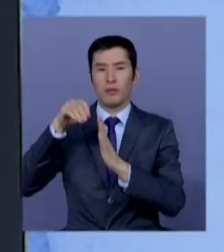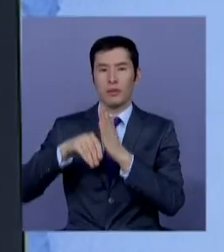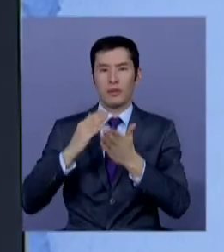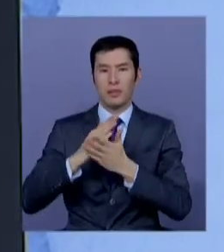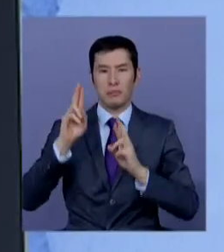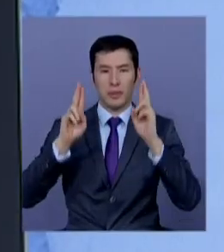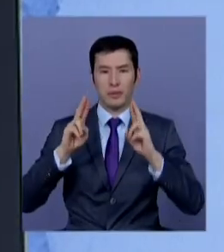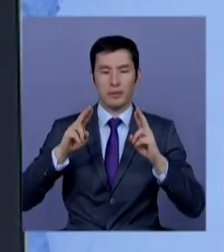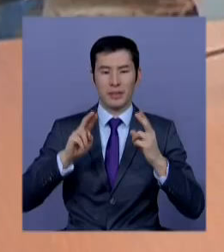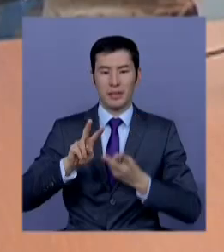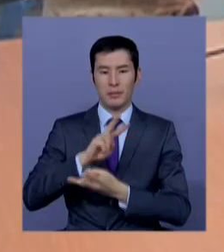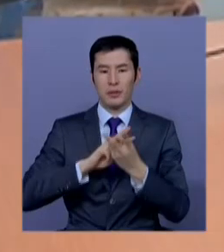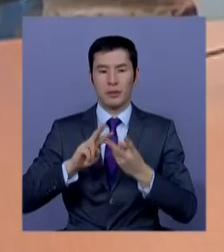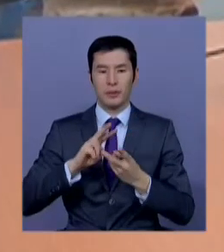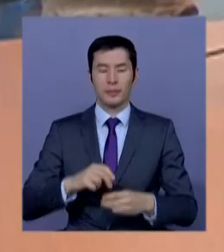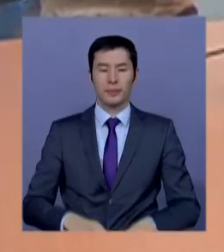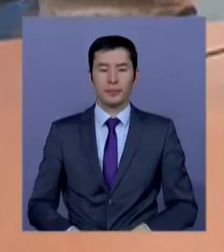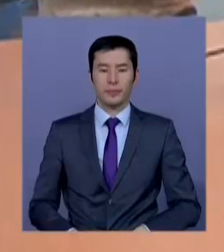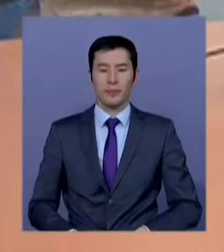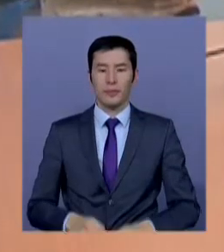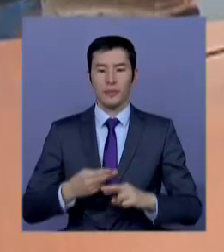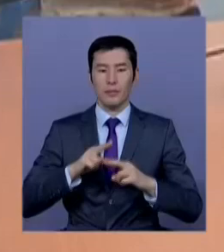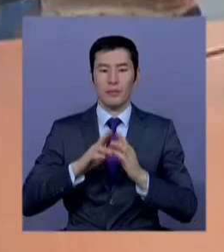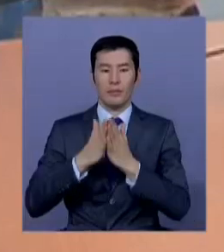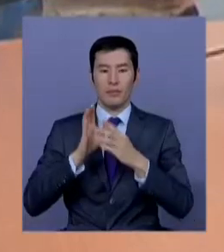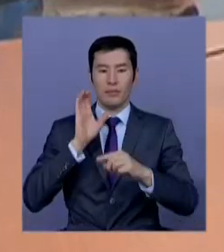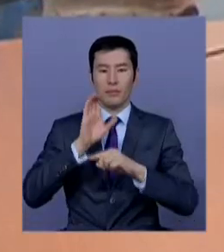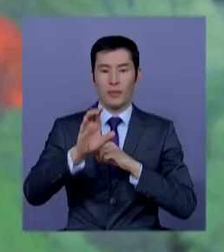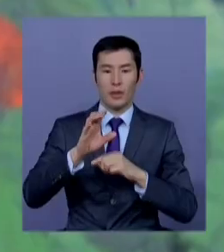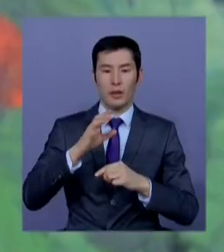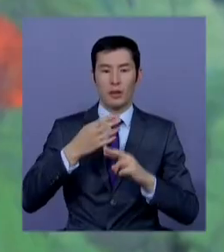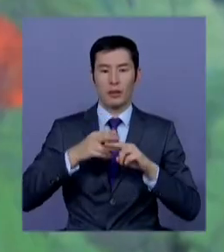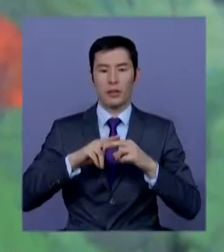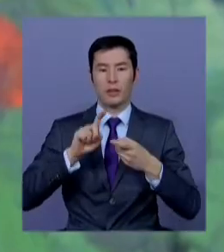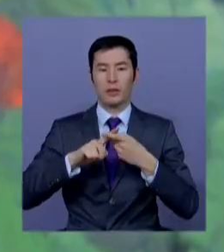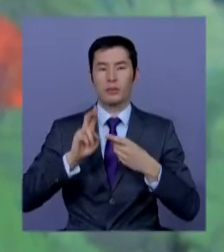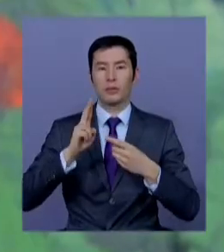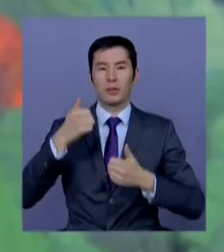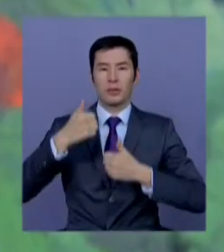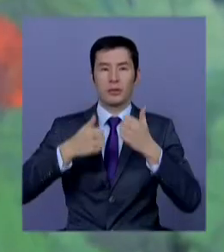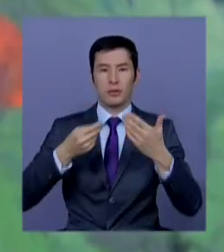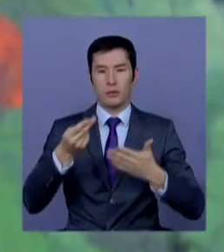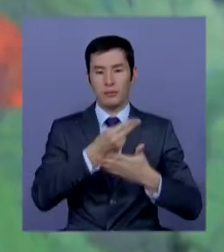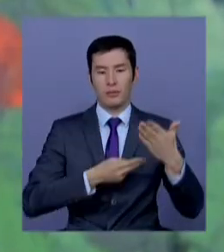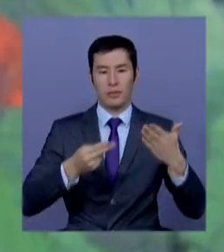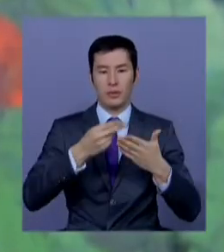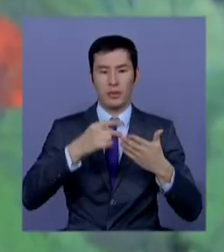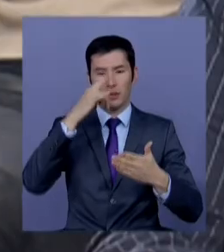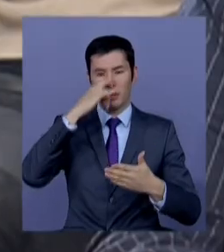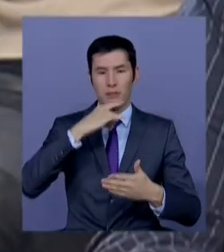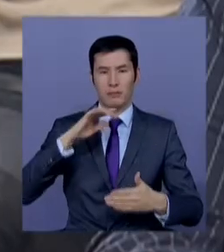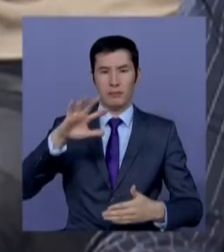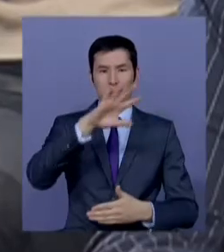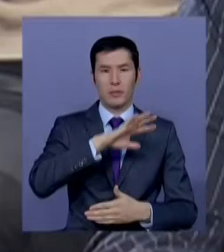Осы уақытқа дейін прозалық, публицистикалық көркем шығармалар арасында өтсе, биыл суретшілер бақсынады. Қазақстанның